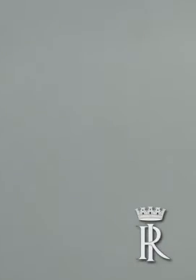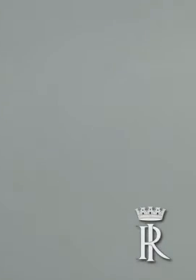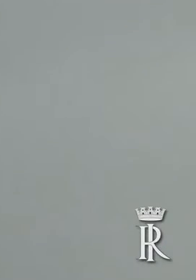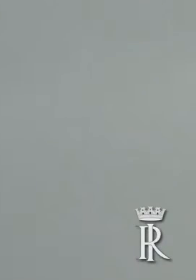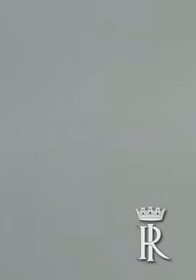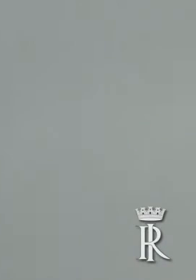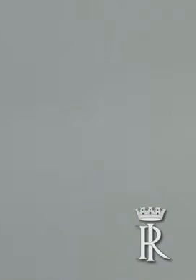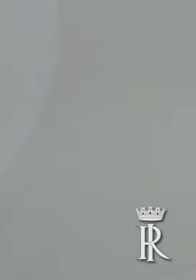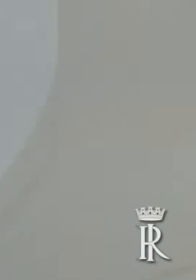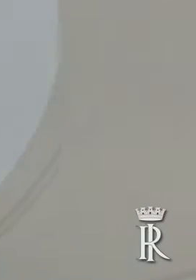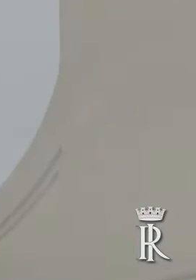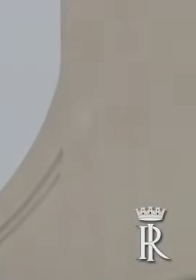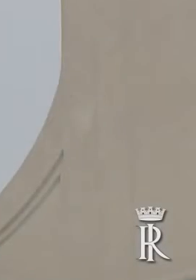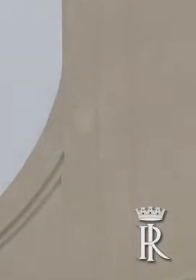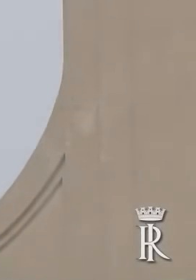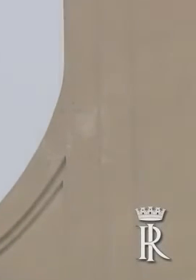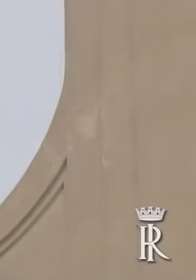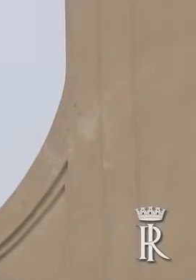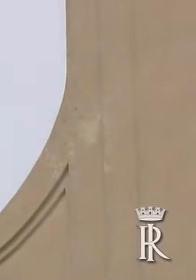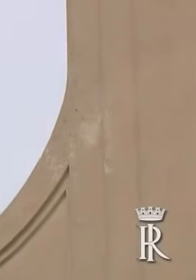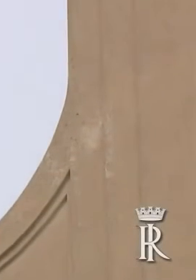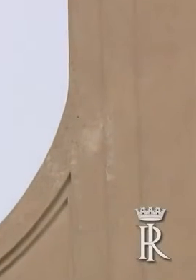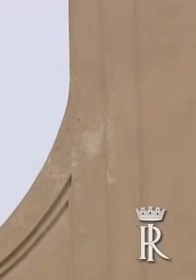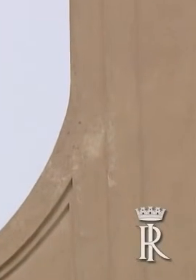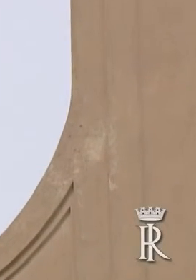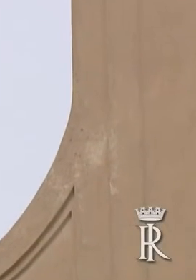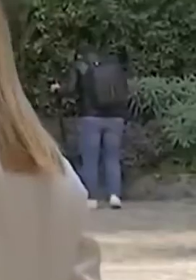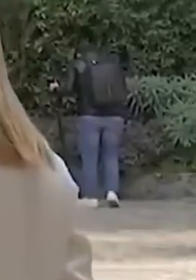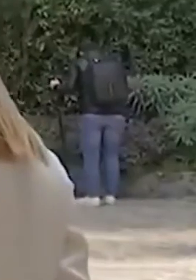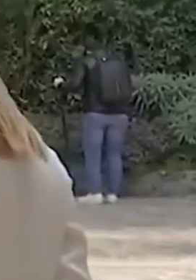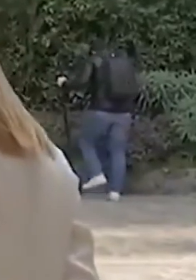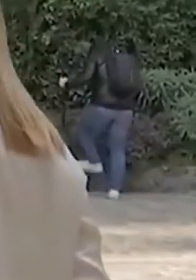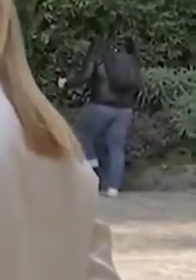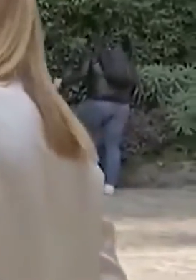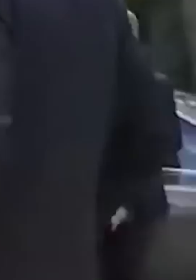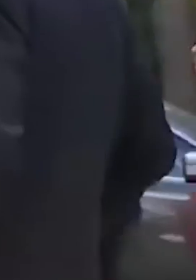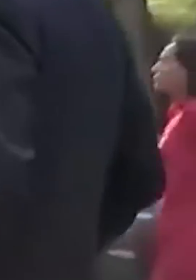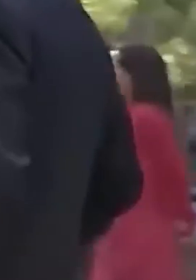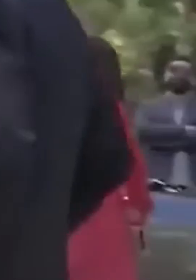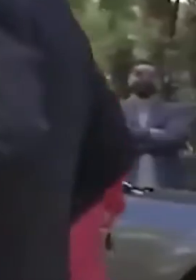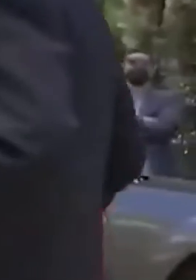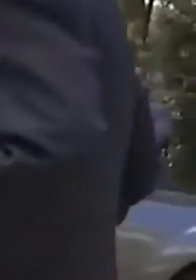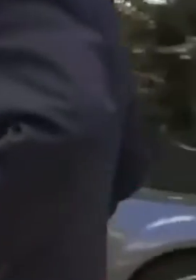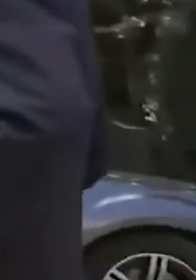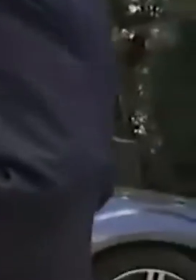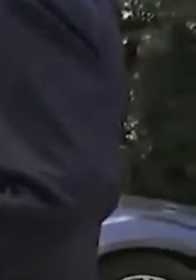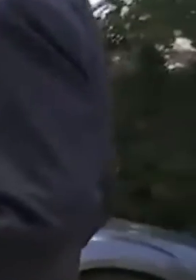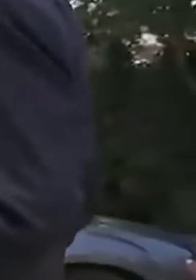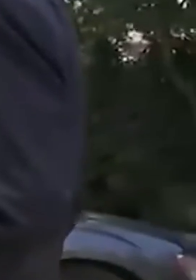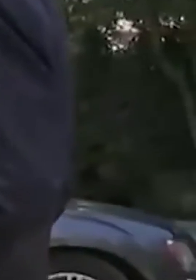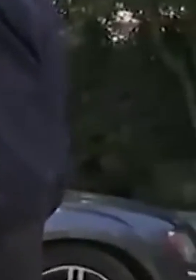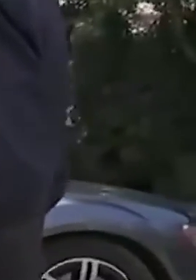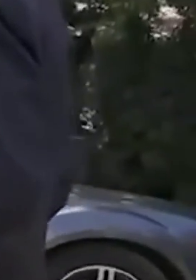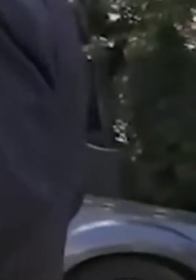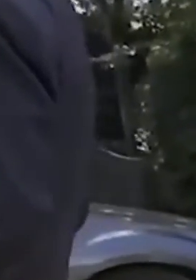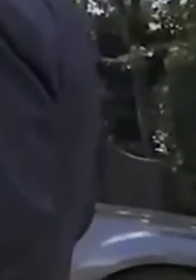più ampia condivisione. La decisione del centrodestra che ha portato alla candidatura di Berlusconi è una scelta sbagliata, soprattutto se si pensa